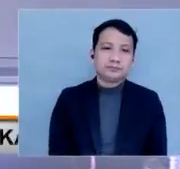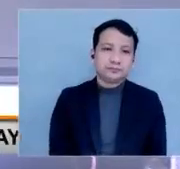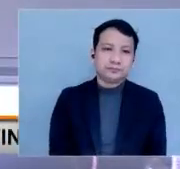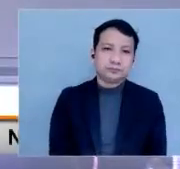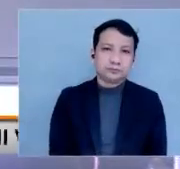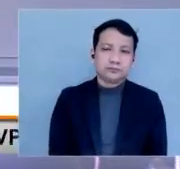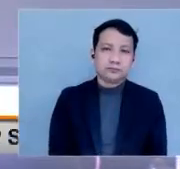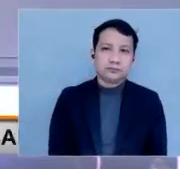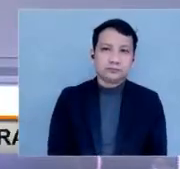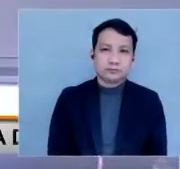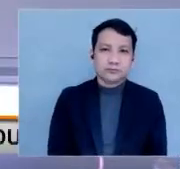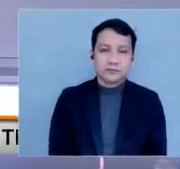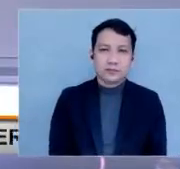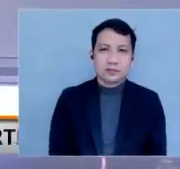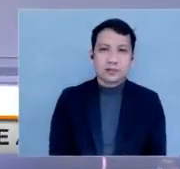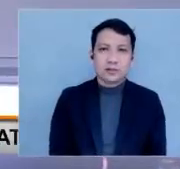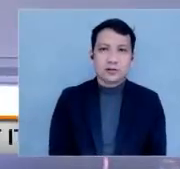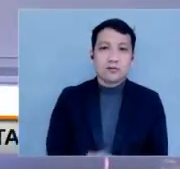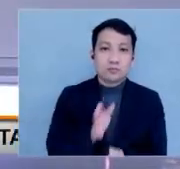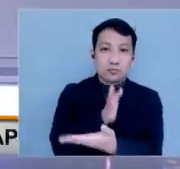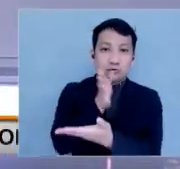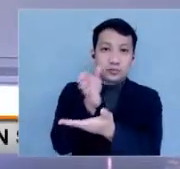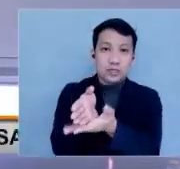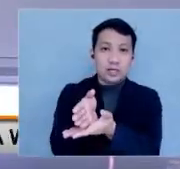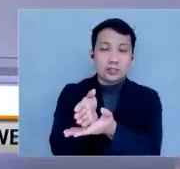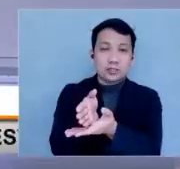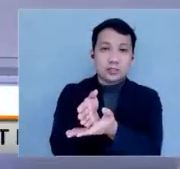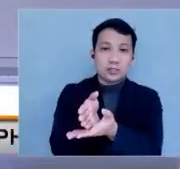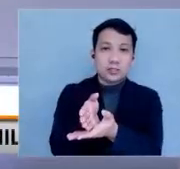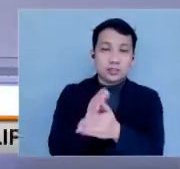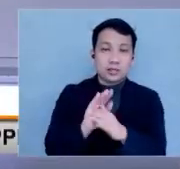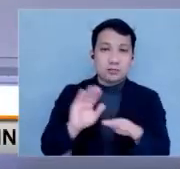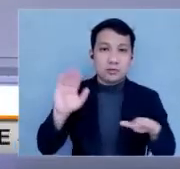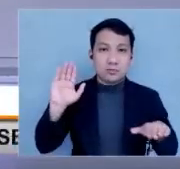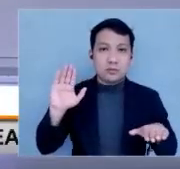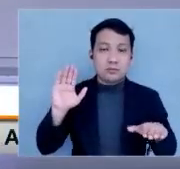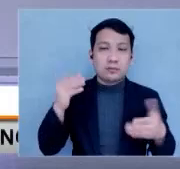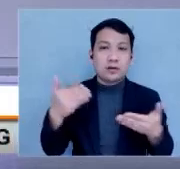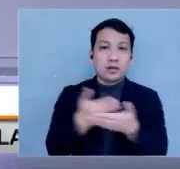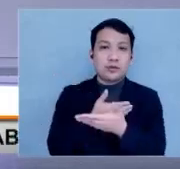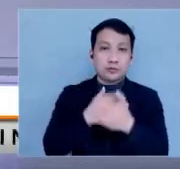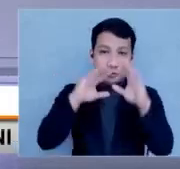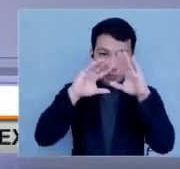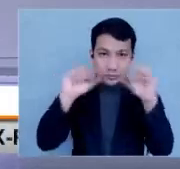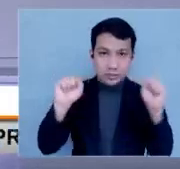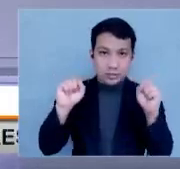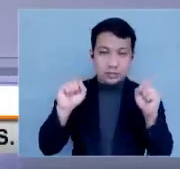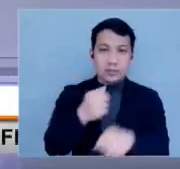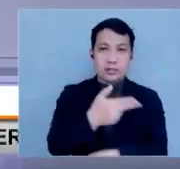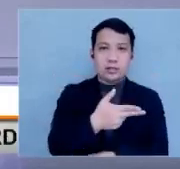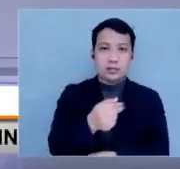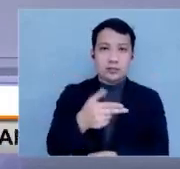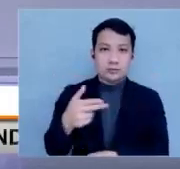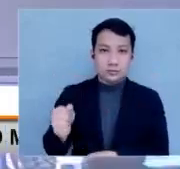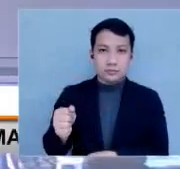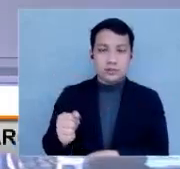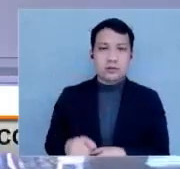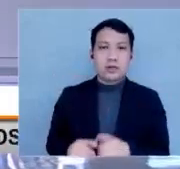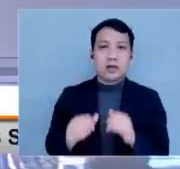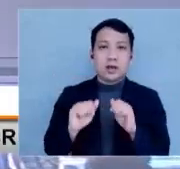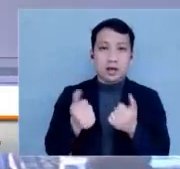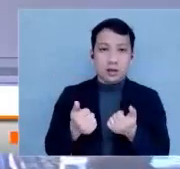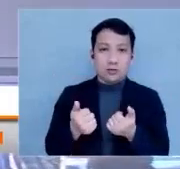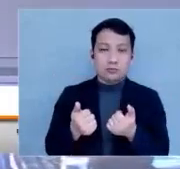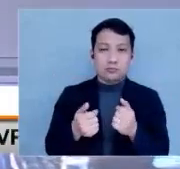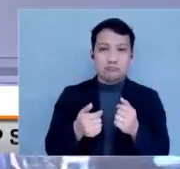Personal na dumalo si Pangulong Bongbong Marcos sa oath-taking ng bagong presidente ng Indonesia. Sa pamamagitan nito, umaasa